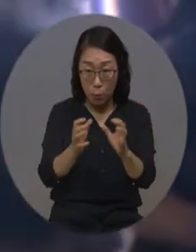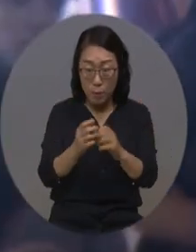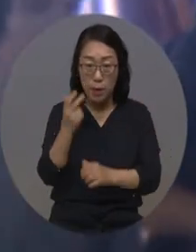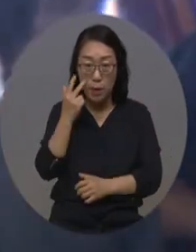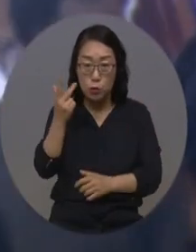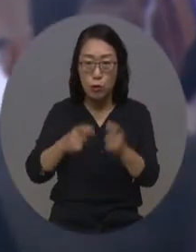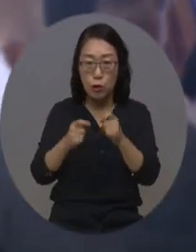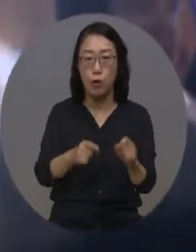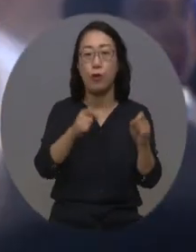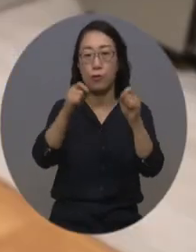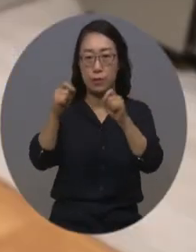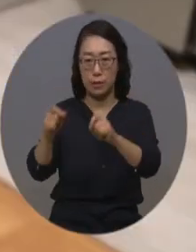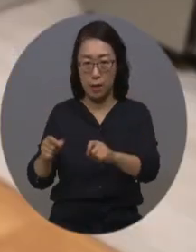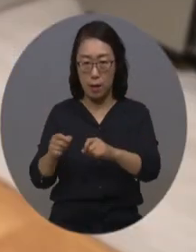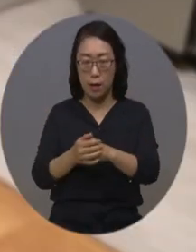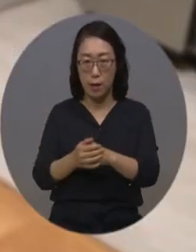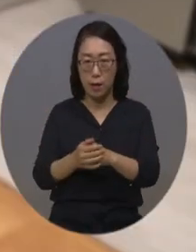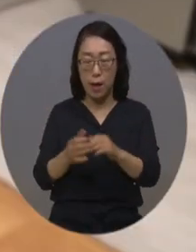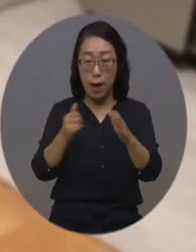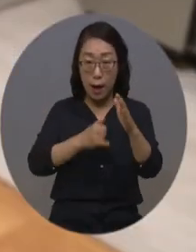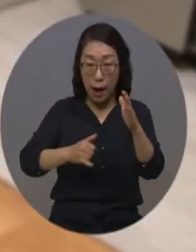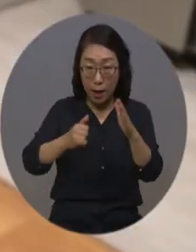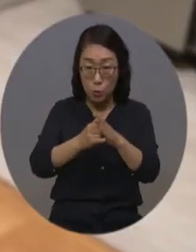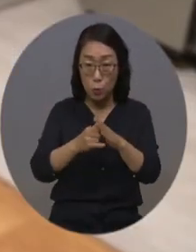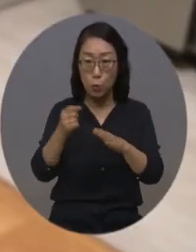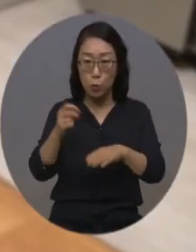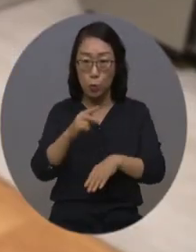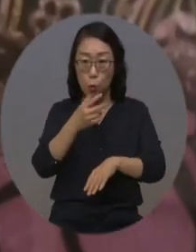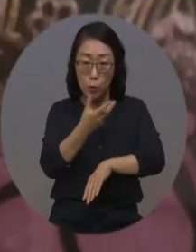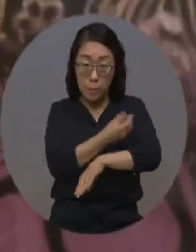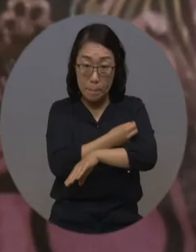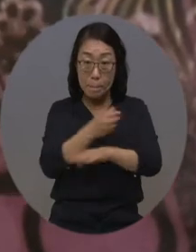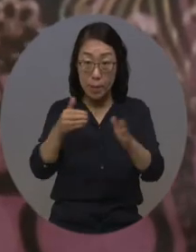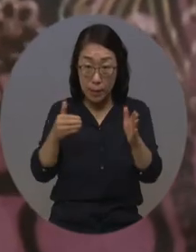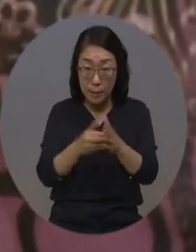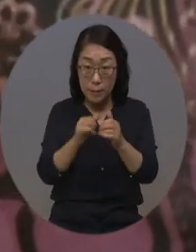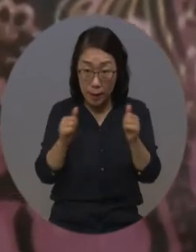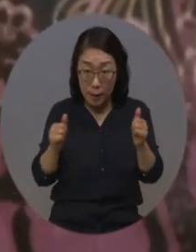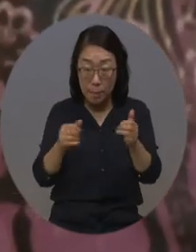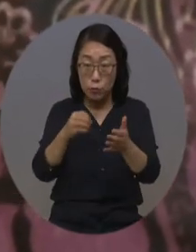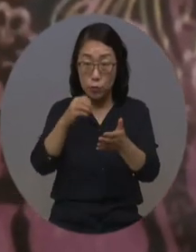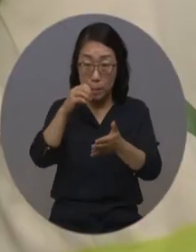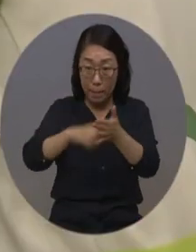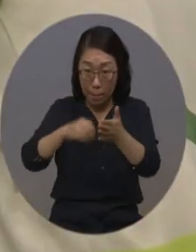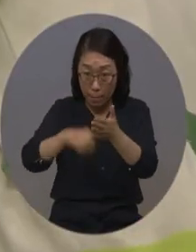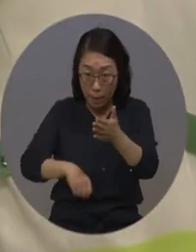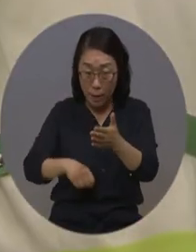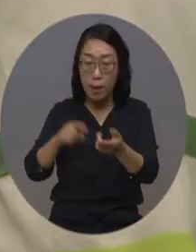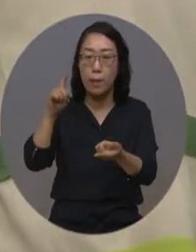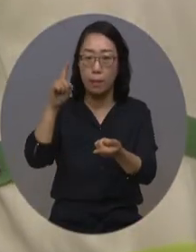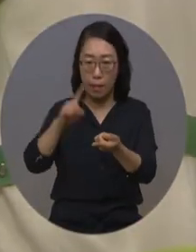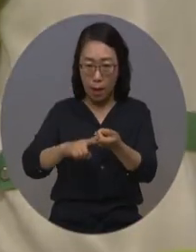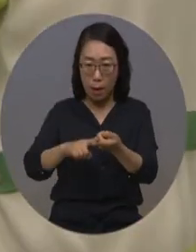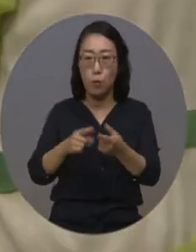더 연장되지만 직계가족과 백신 접종 완료자 등 예외 조치는 그대로 이어질 방침입니다.